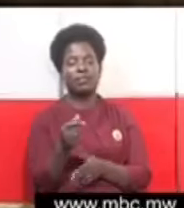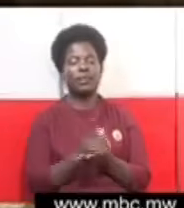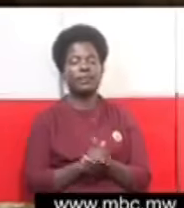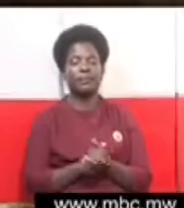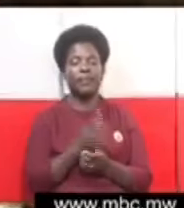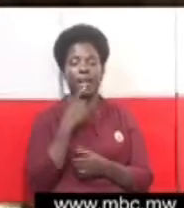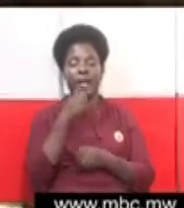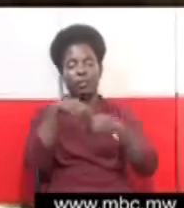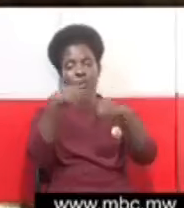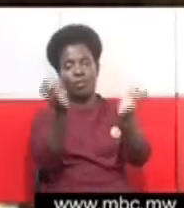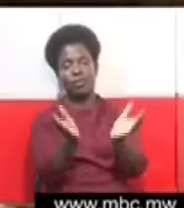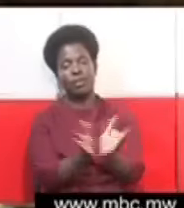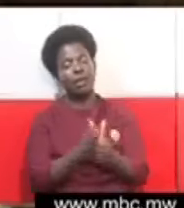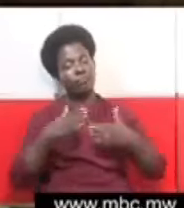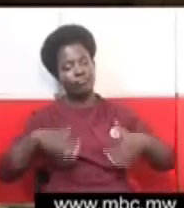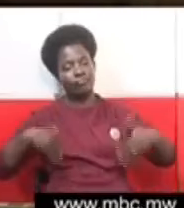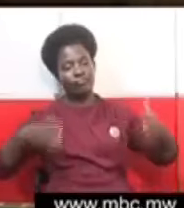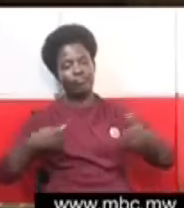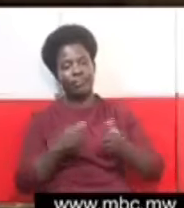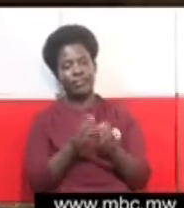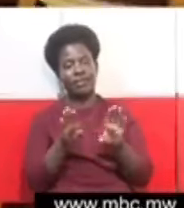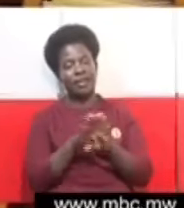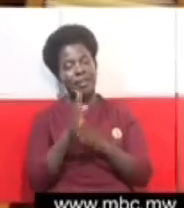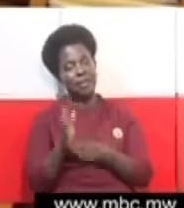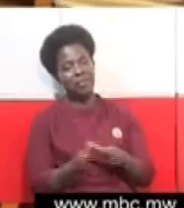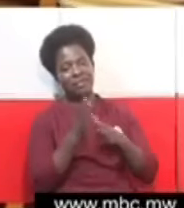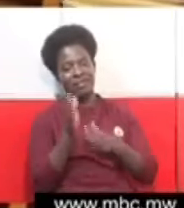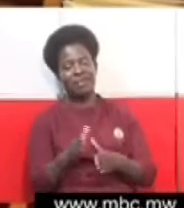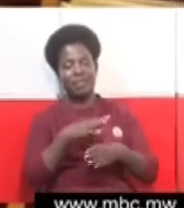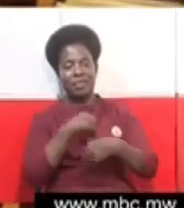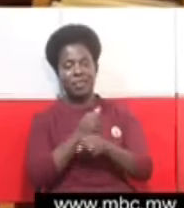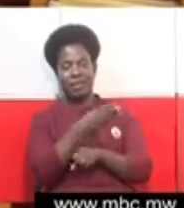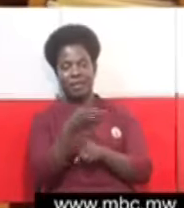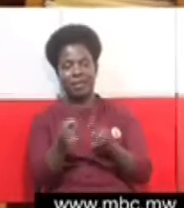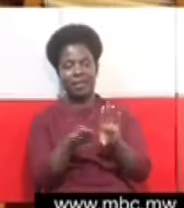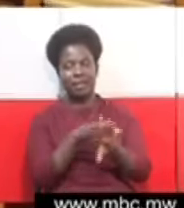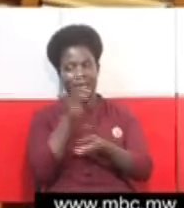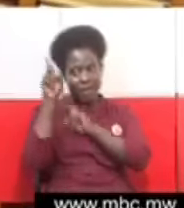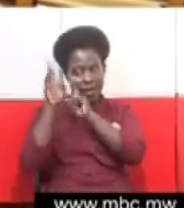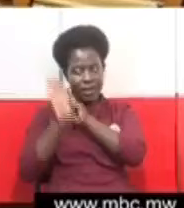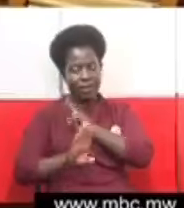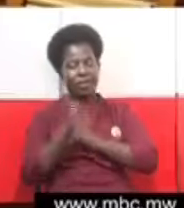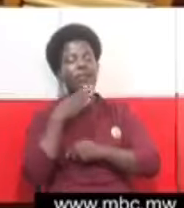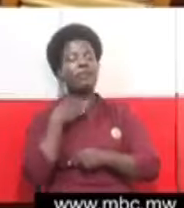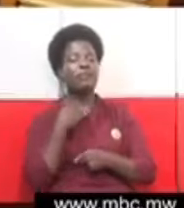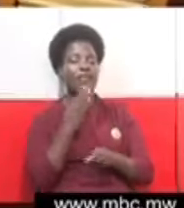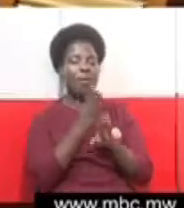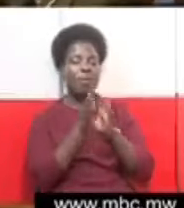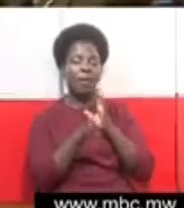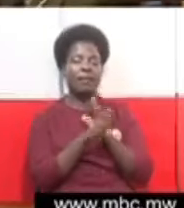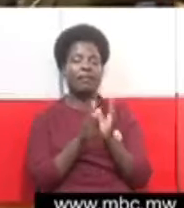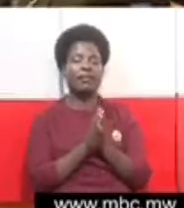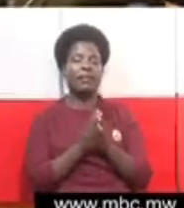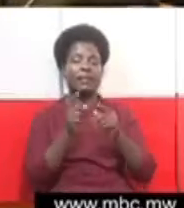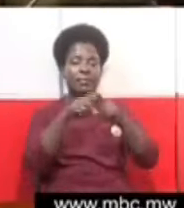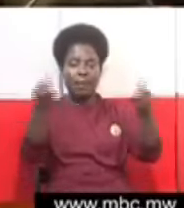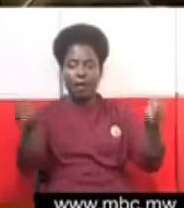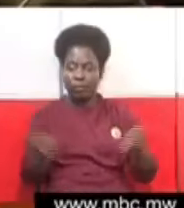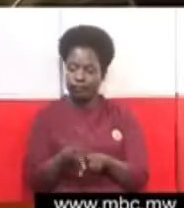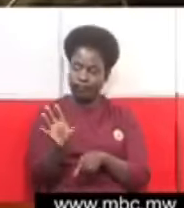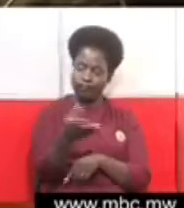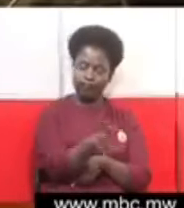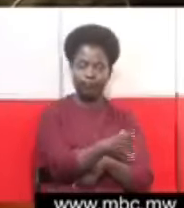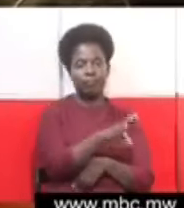ati komiti ndiyo kondwa ndi ndondomeko zomwe bungweli lapereka komanso ganizo lawo lofuna kumanga damu mboma la Mulanje zomwe